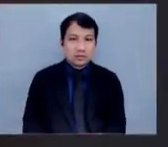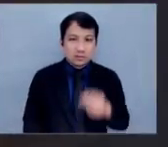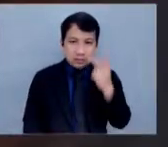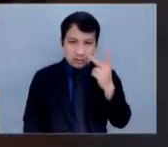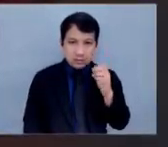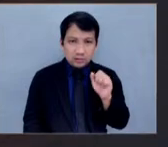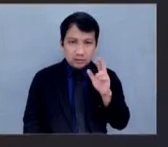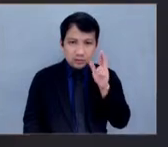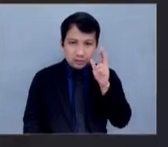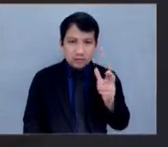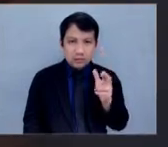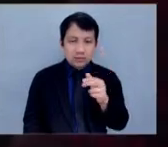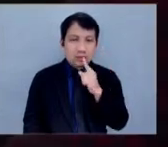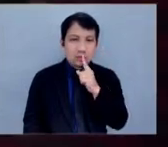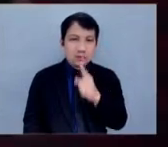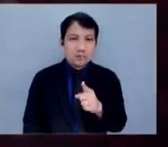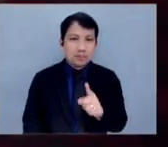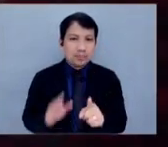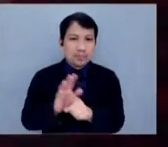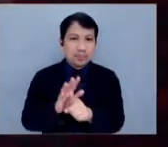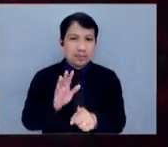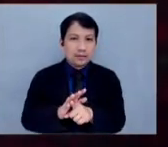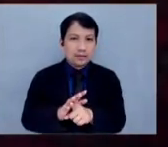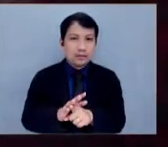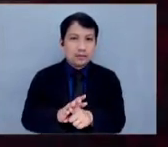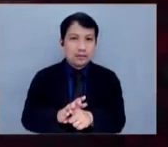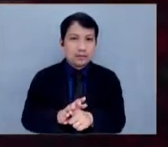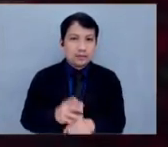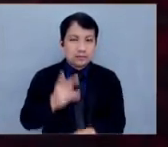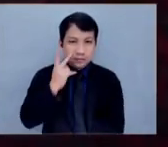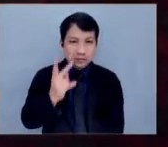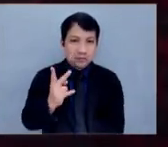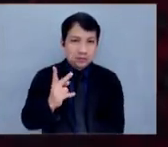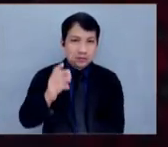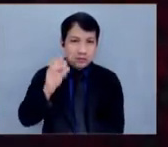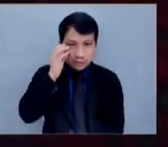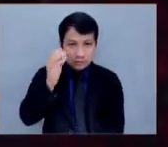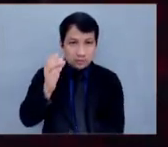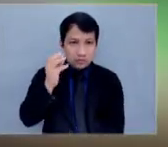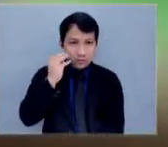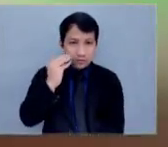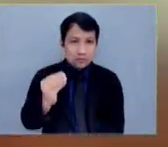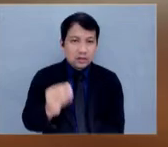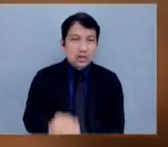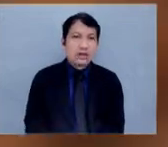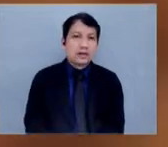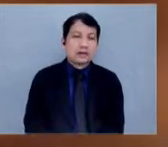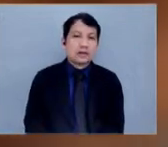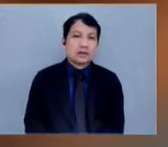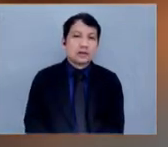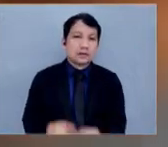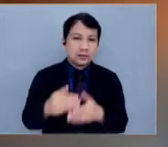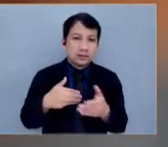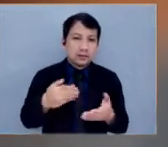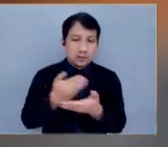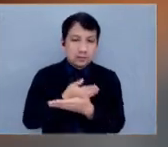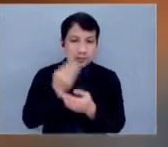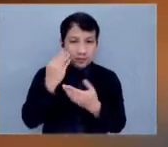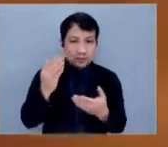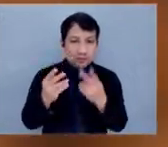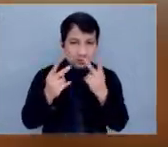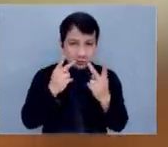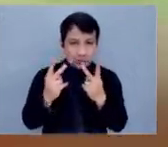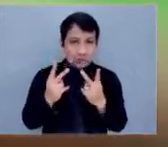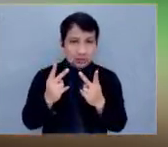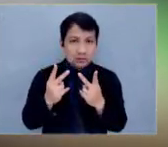at ang mismong bida at direktor ng serye na si Coco Martin. Bago ang balitang ito, matatanda ang binisita ng mga